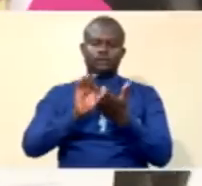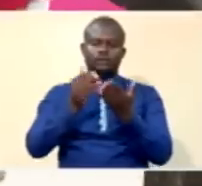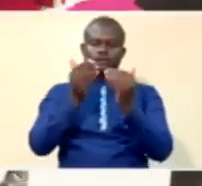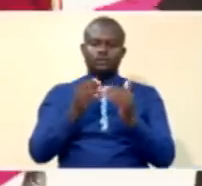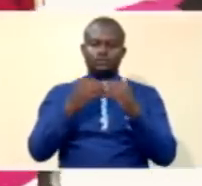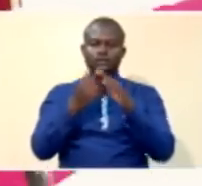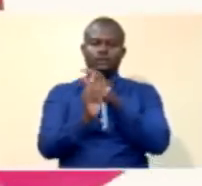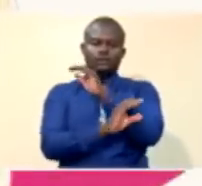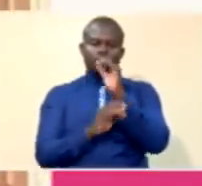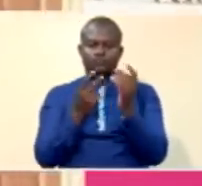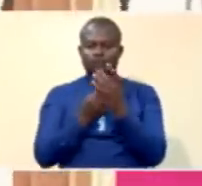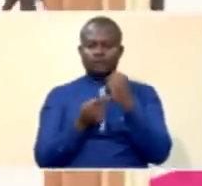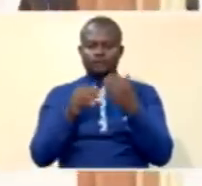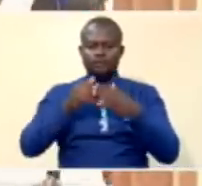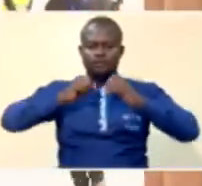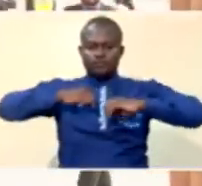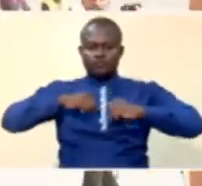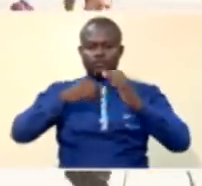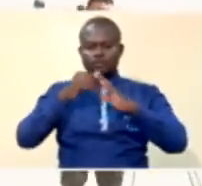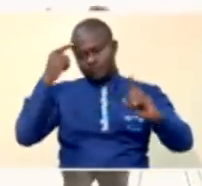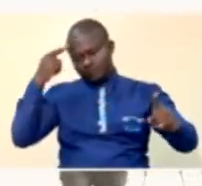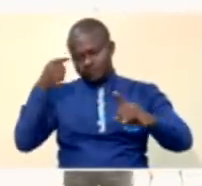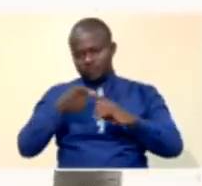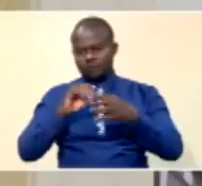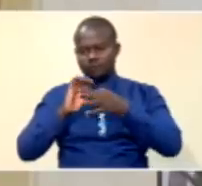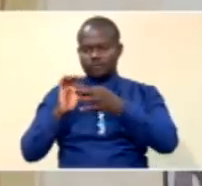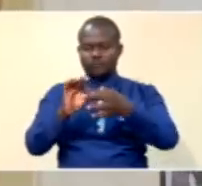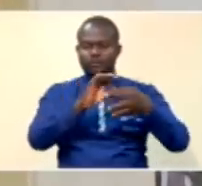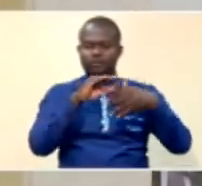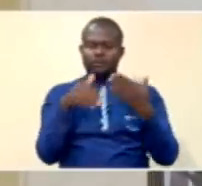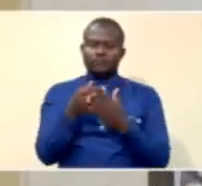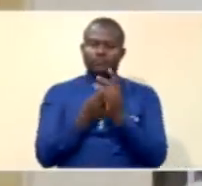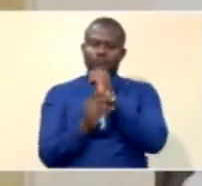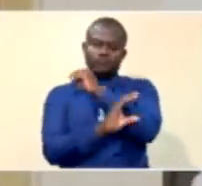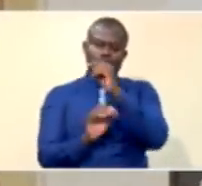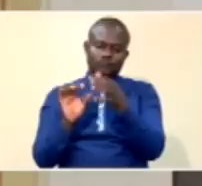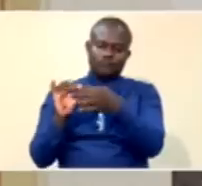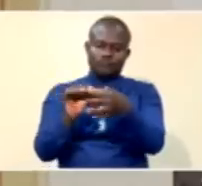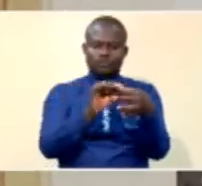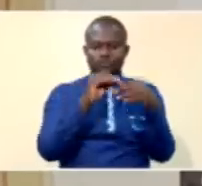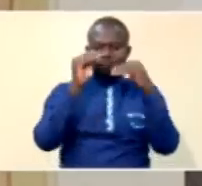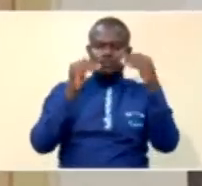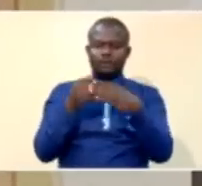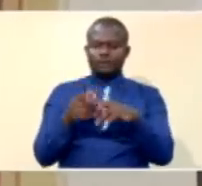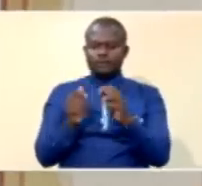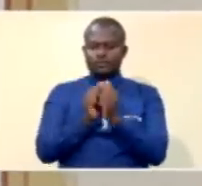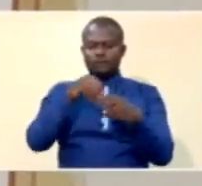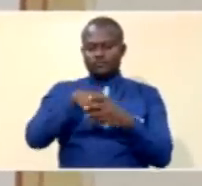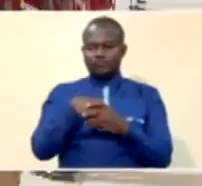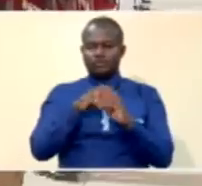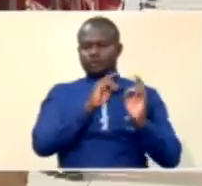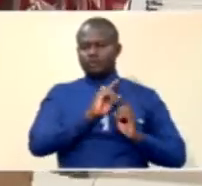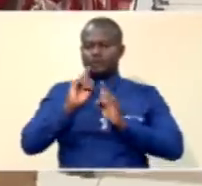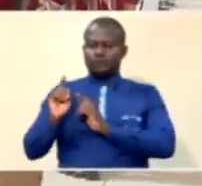y'abakuru b'ibihugu byombi n'amasezerano agamije gushimangira amahirwe ibihugu byombi byafatanyamo mu nzego zitandukanye zirimo